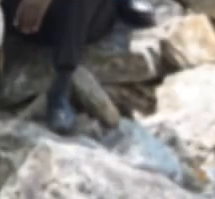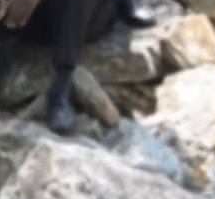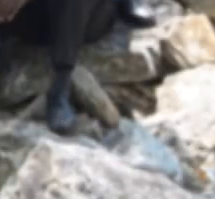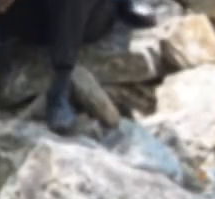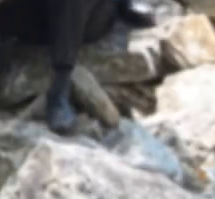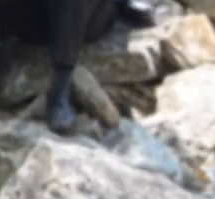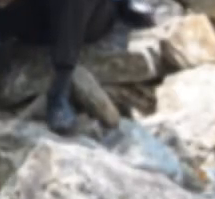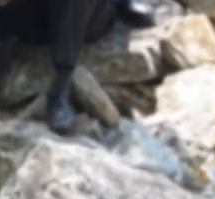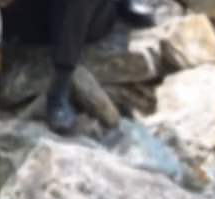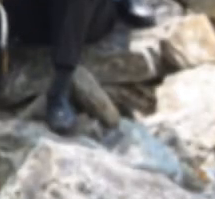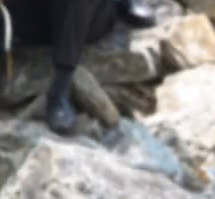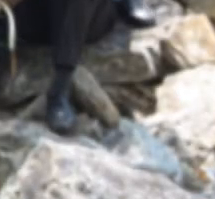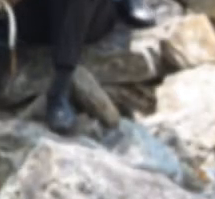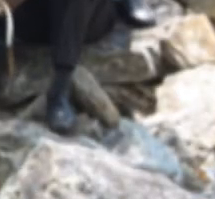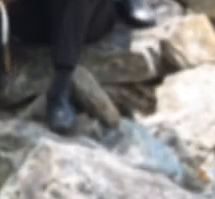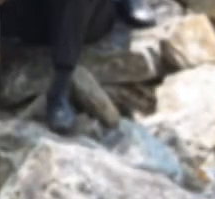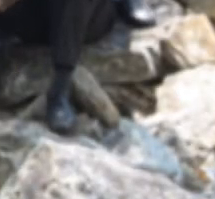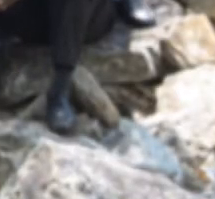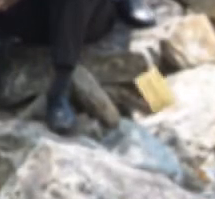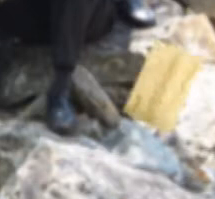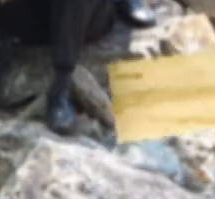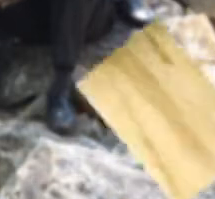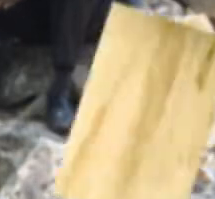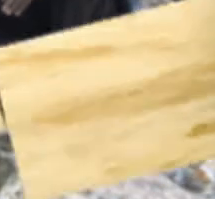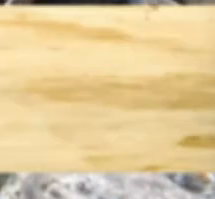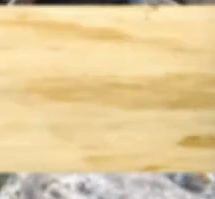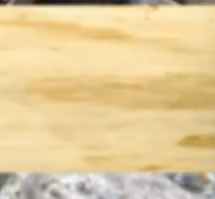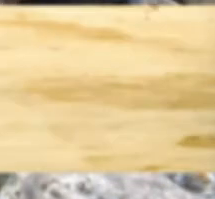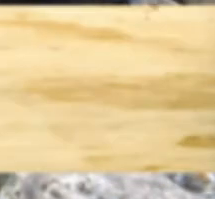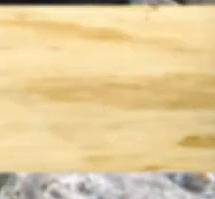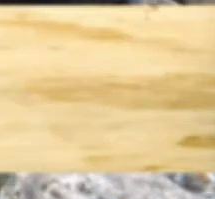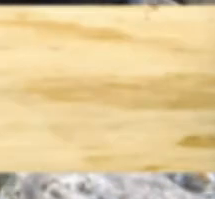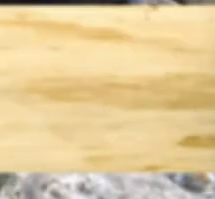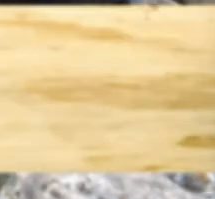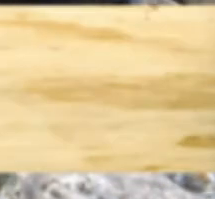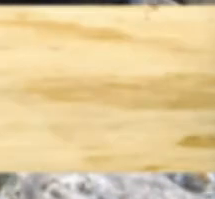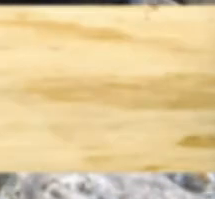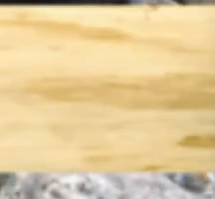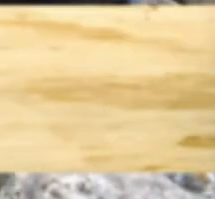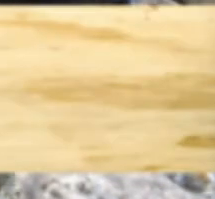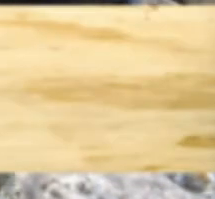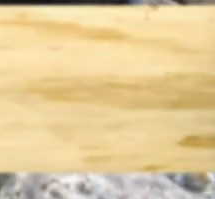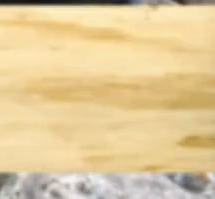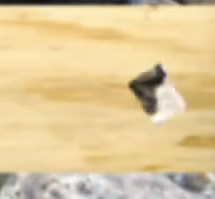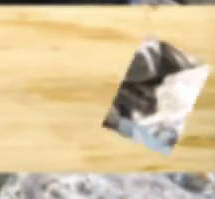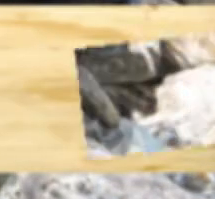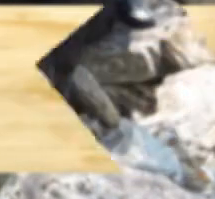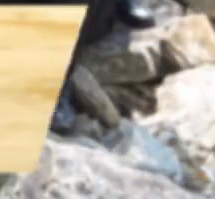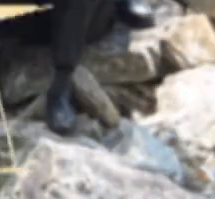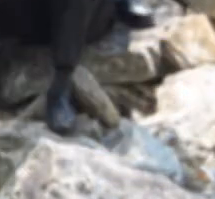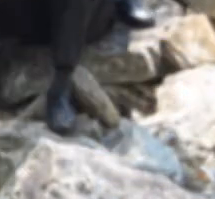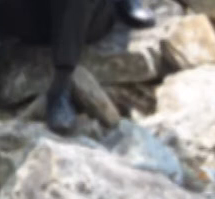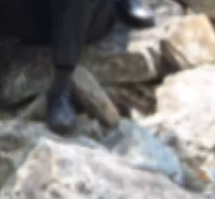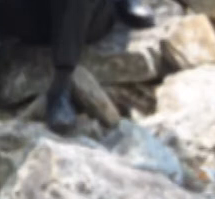Nerungwana nerwerumuko wamanda inoridzo tichamuka.